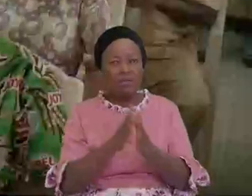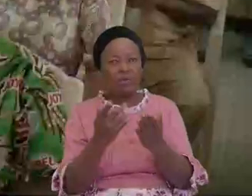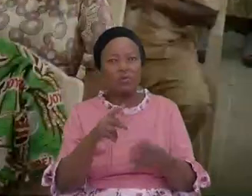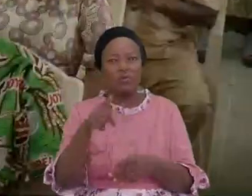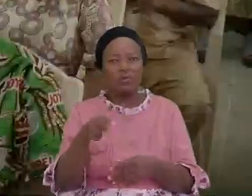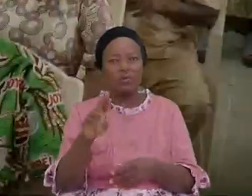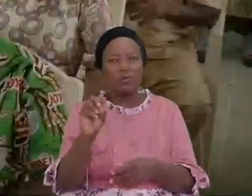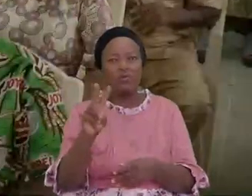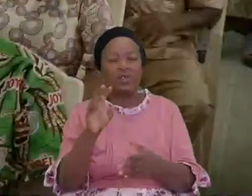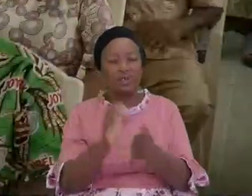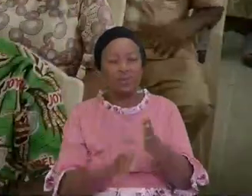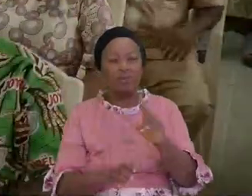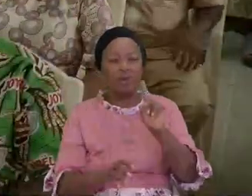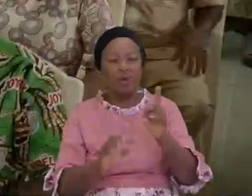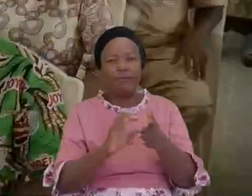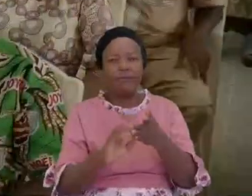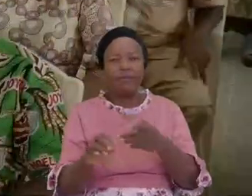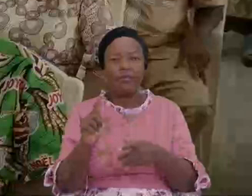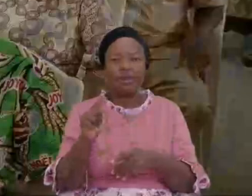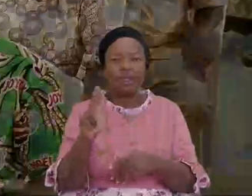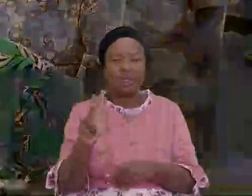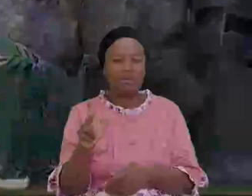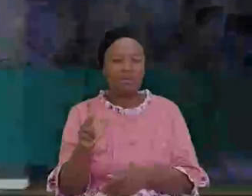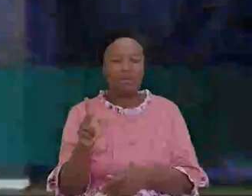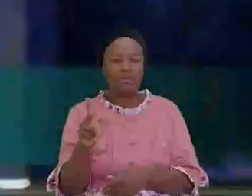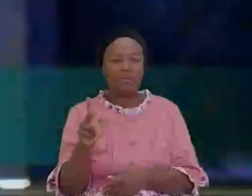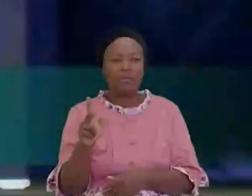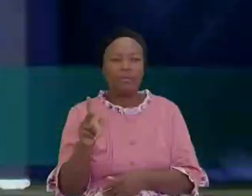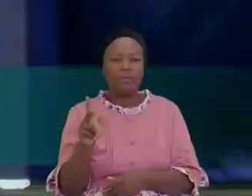En Proverbes chapitre 1, verset 23.